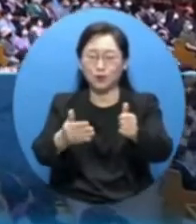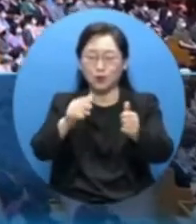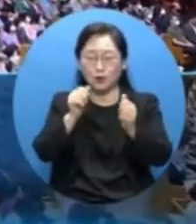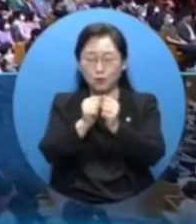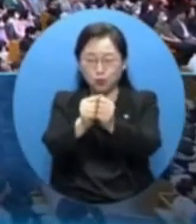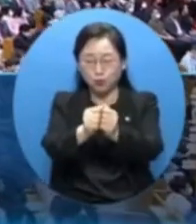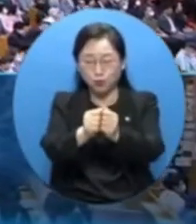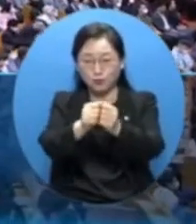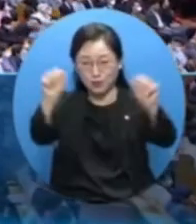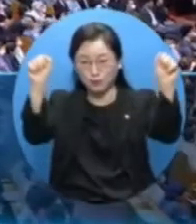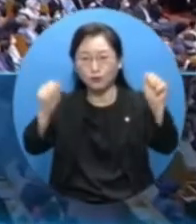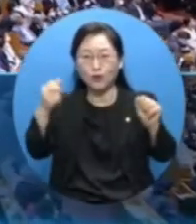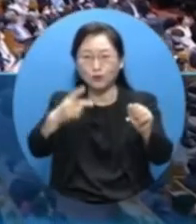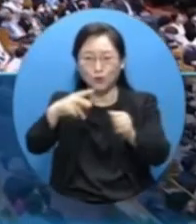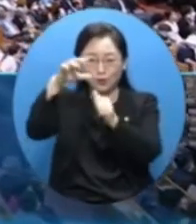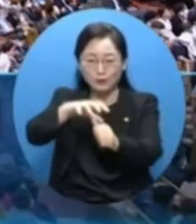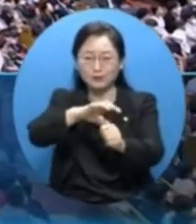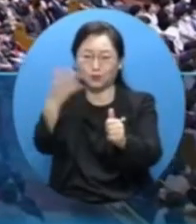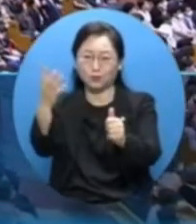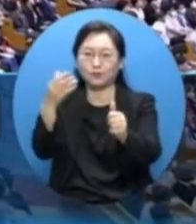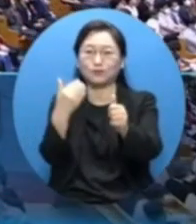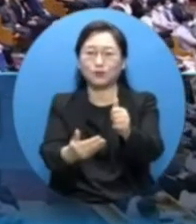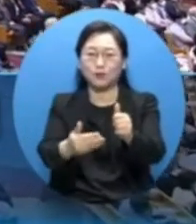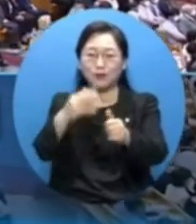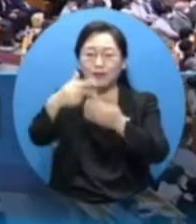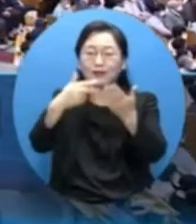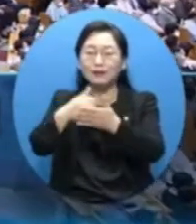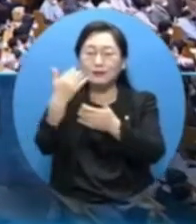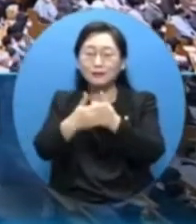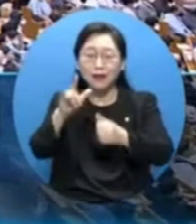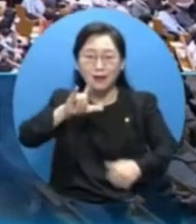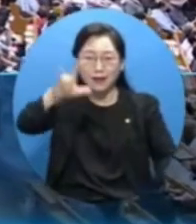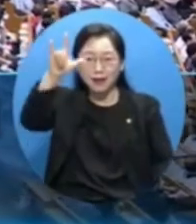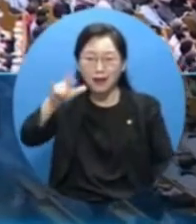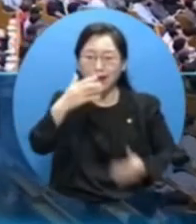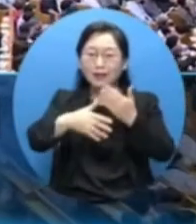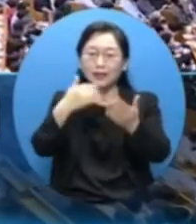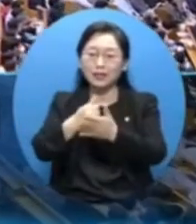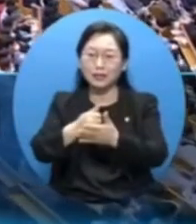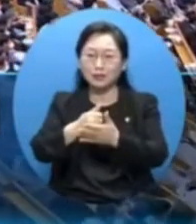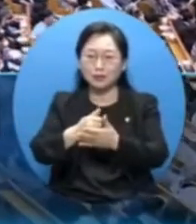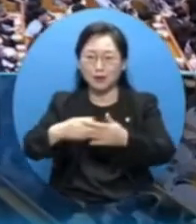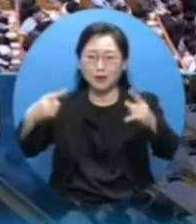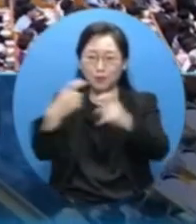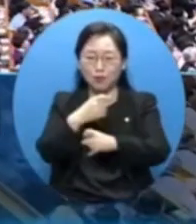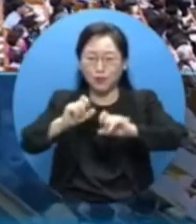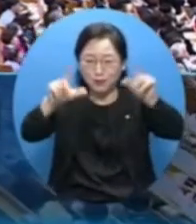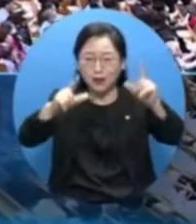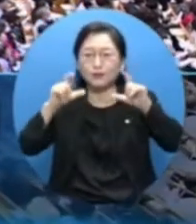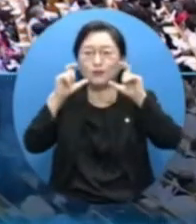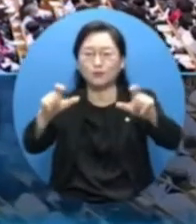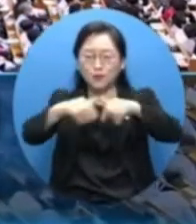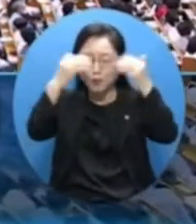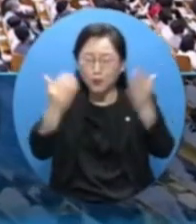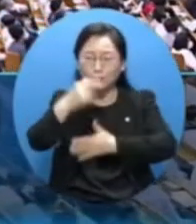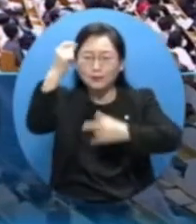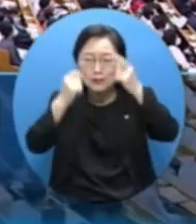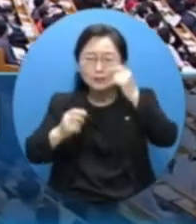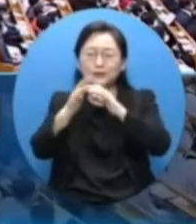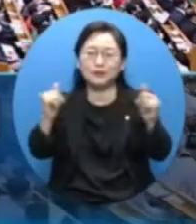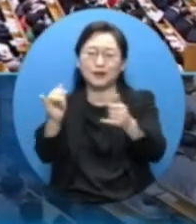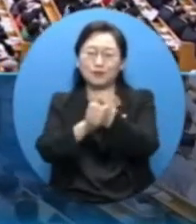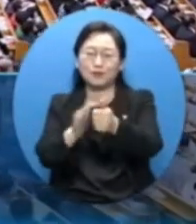자유를, 갇힌 자에게 놓임을 선포하며 야훼의 은혜의 해와 우리 하나님의 보복의 날을 선포하여 모든 슬픈